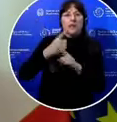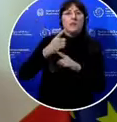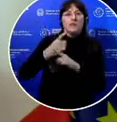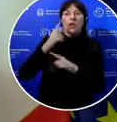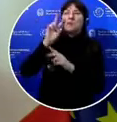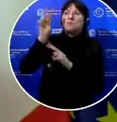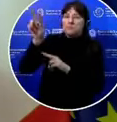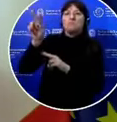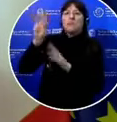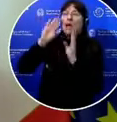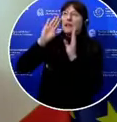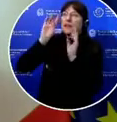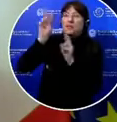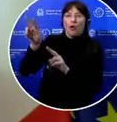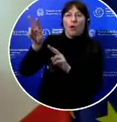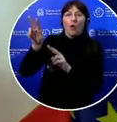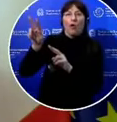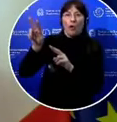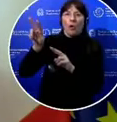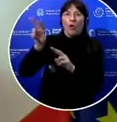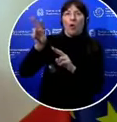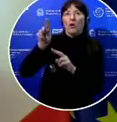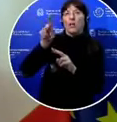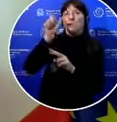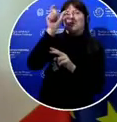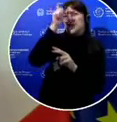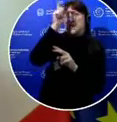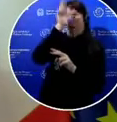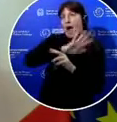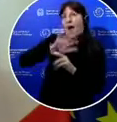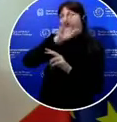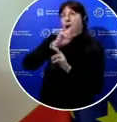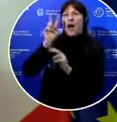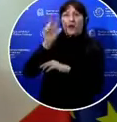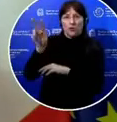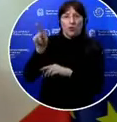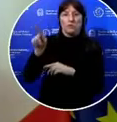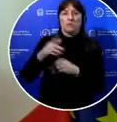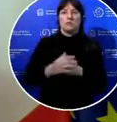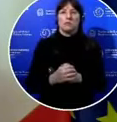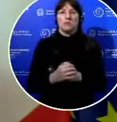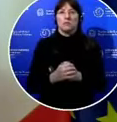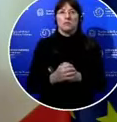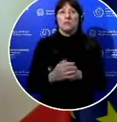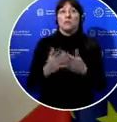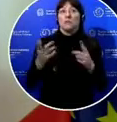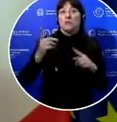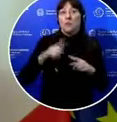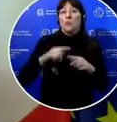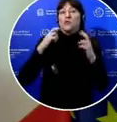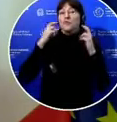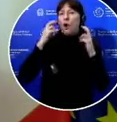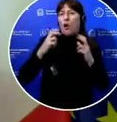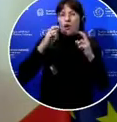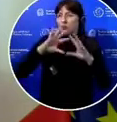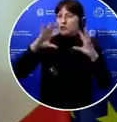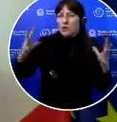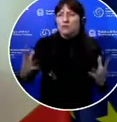essere guardata con attenzione da parte dello Stato. Dobbiamo, credo, fare anche uno sforzo corale